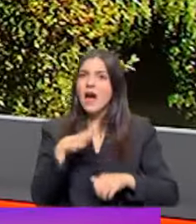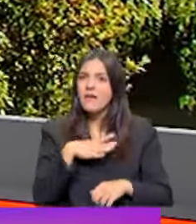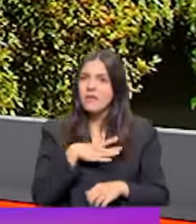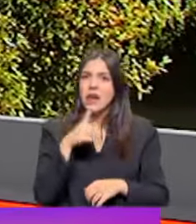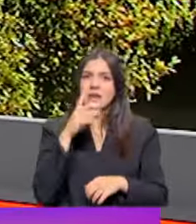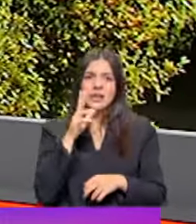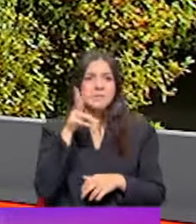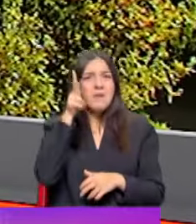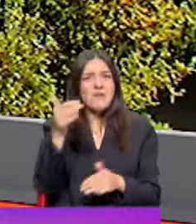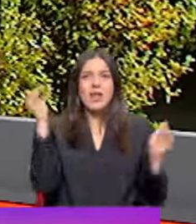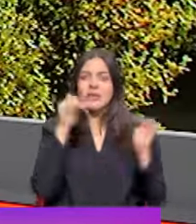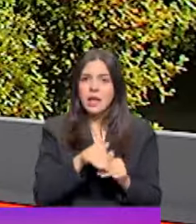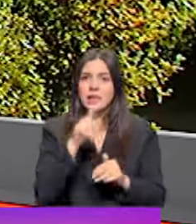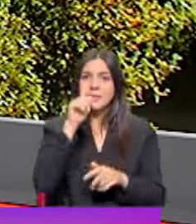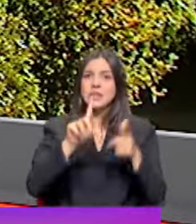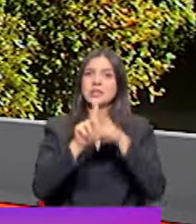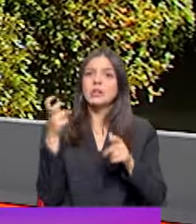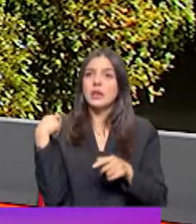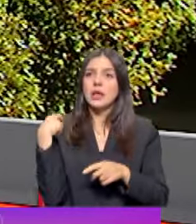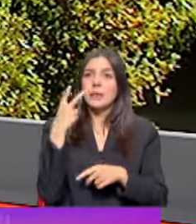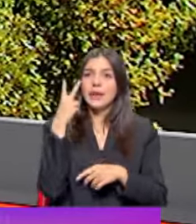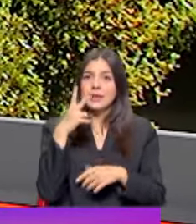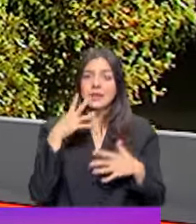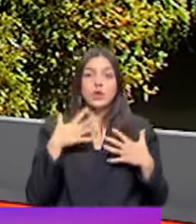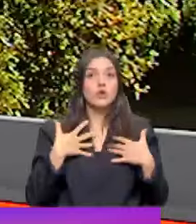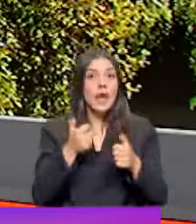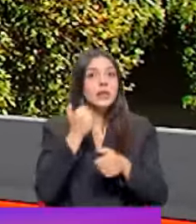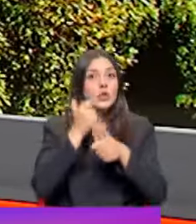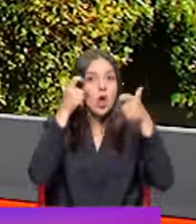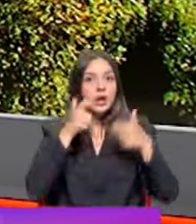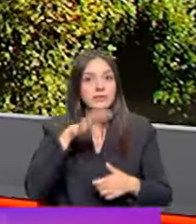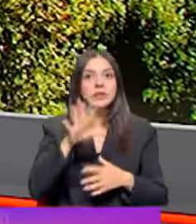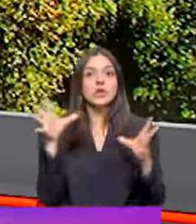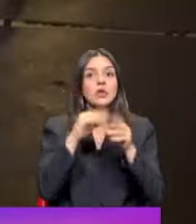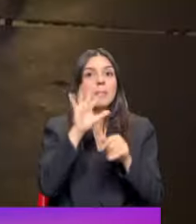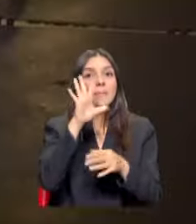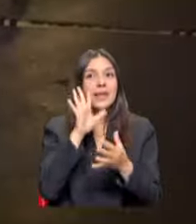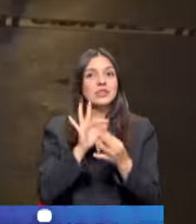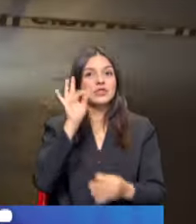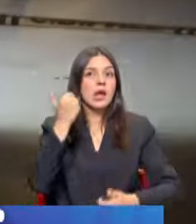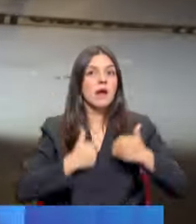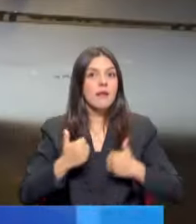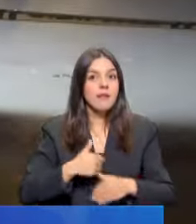bir güvenlik görevlisi, iki hasta yakını, toplam 5 kişi yaralandı.